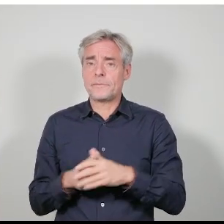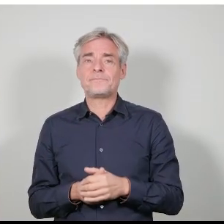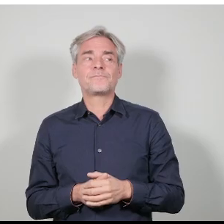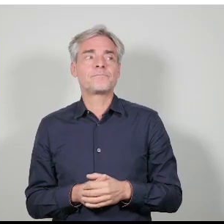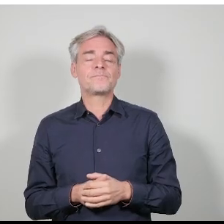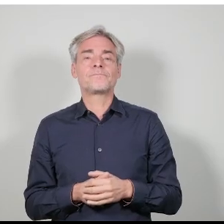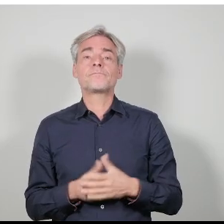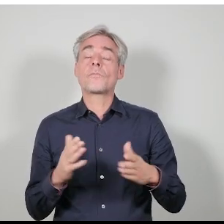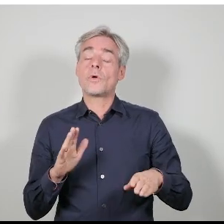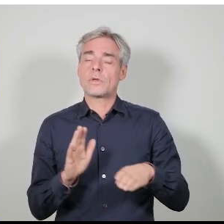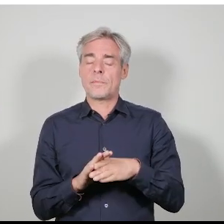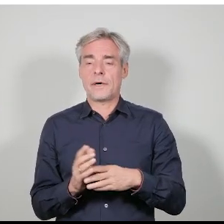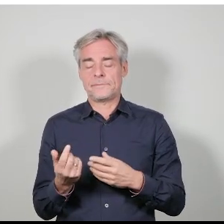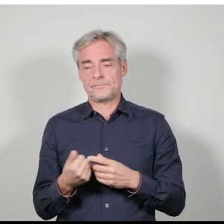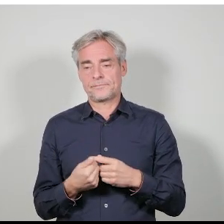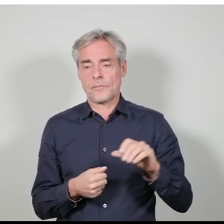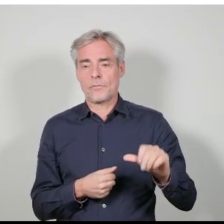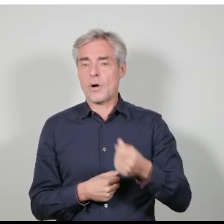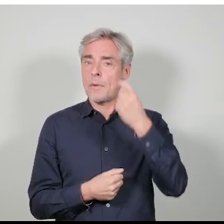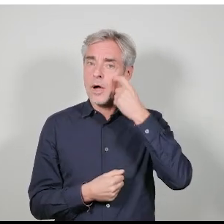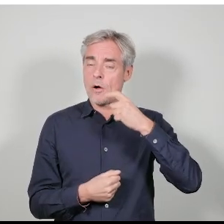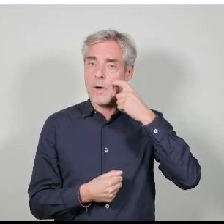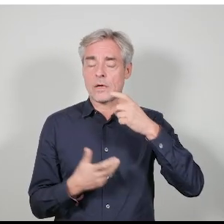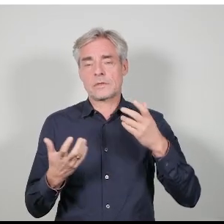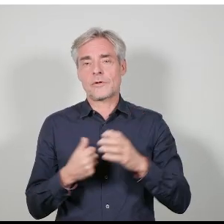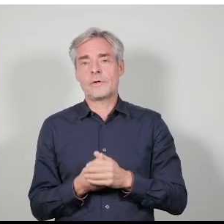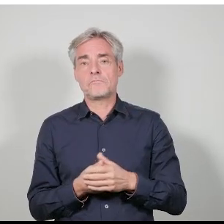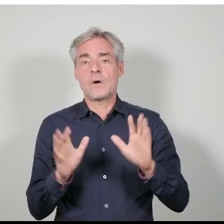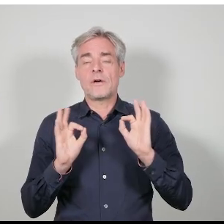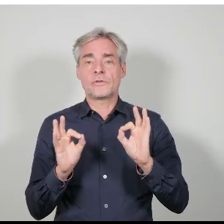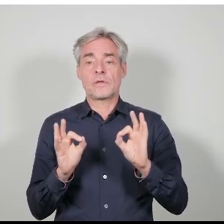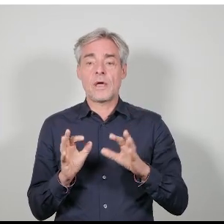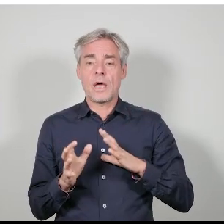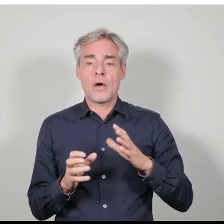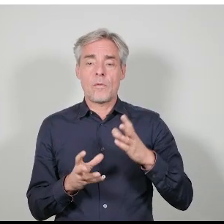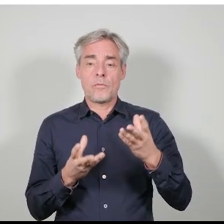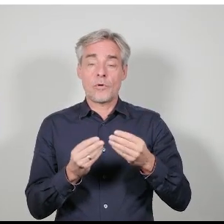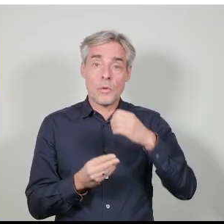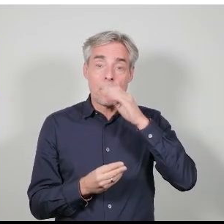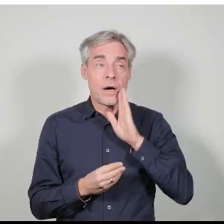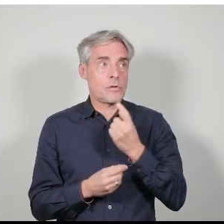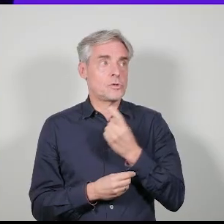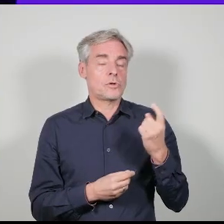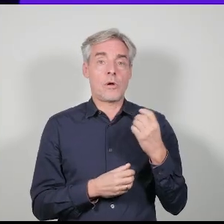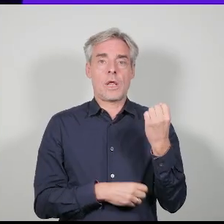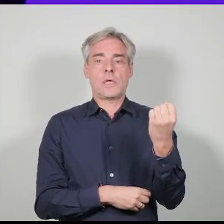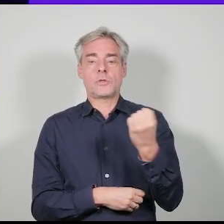Alors, d'abord, le premier constat que je faisais, c'est que sur cette question-là, il y a beaucoup de parents qui sont seuls. Ça a été dit déjà.